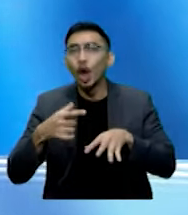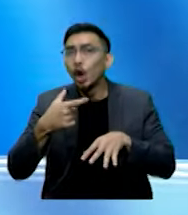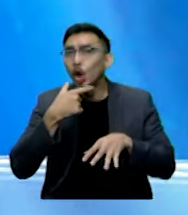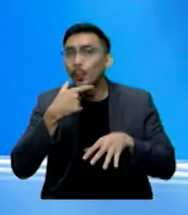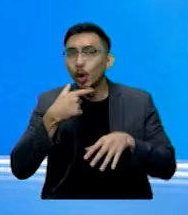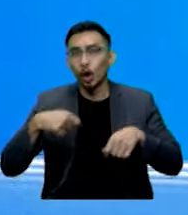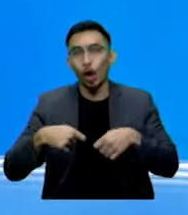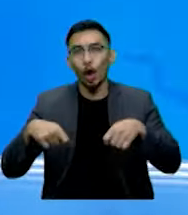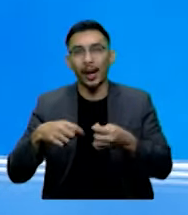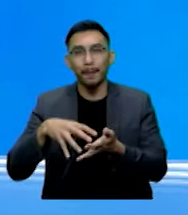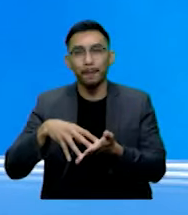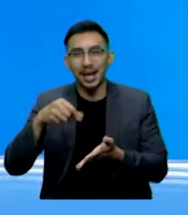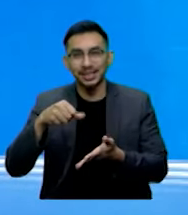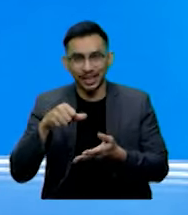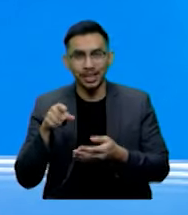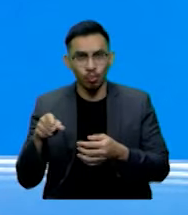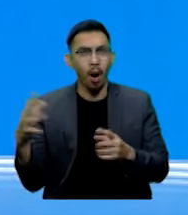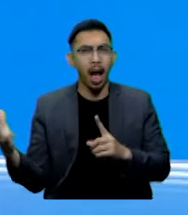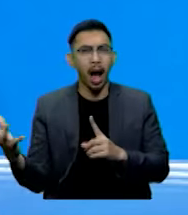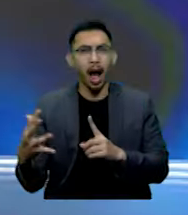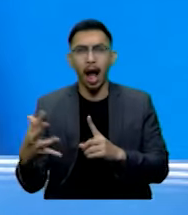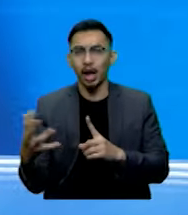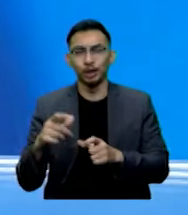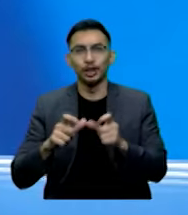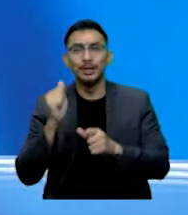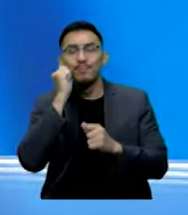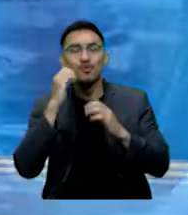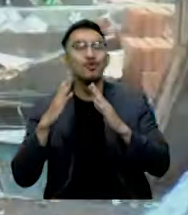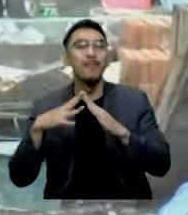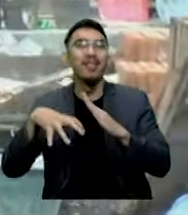goreng pasir yang selalu laris jadi rebutan para ibu rumah tangga.